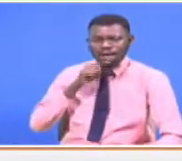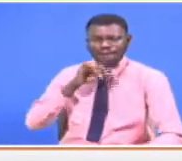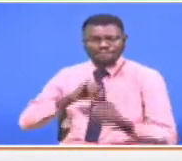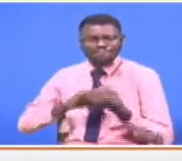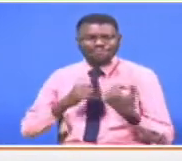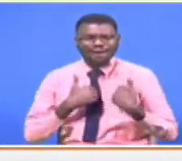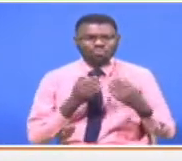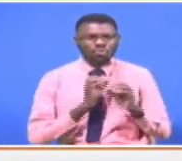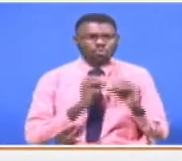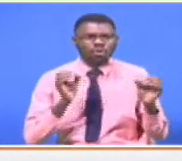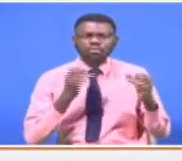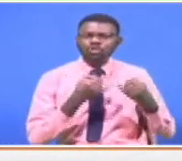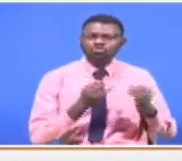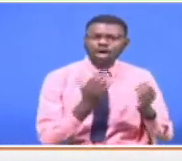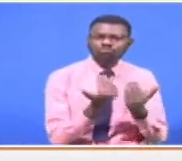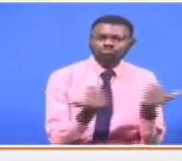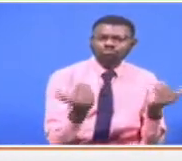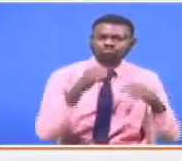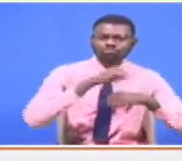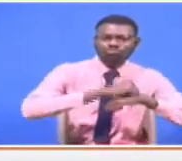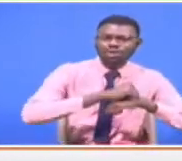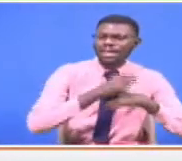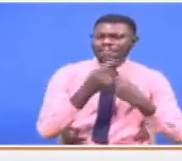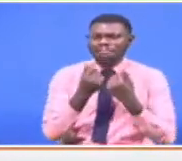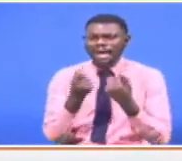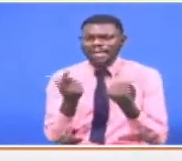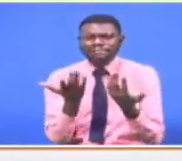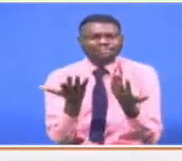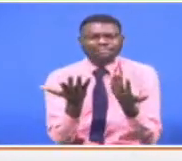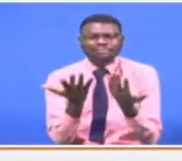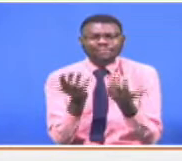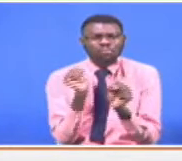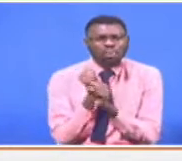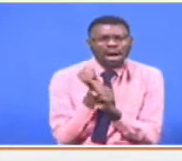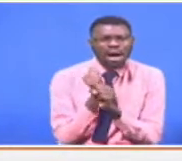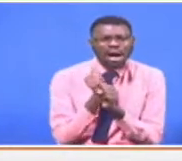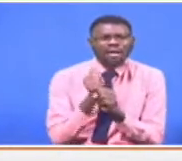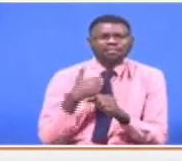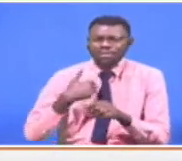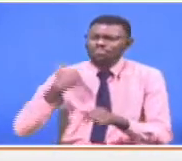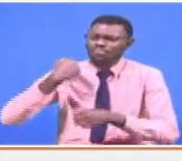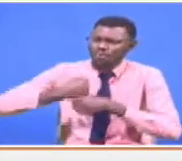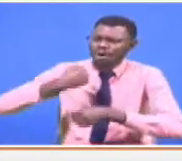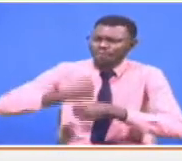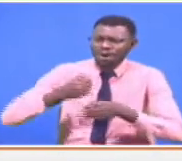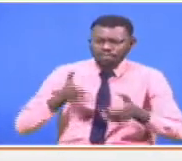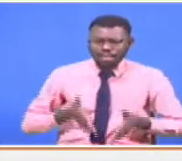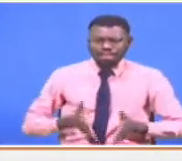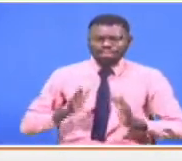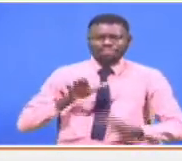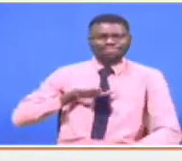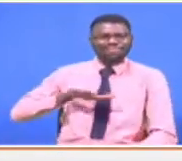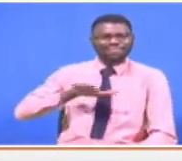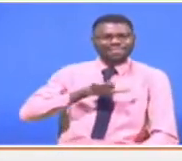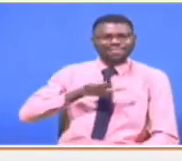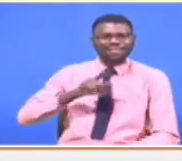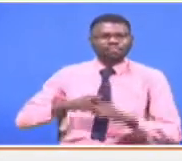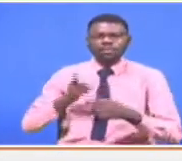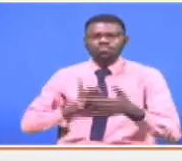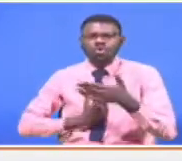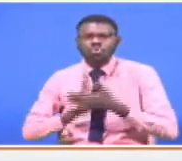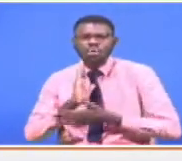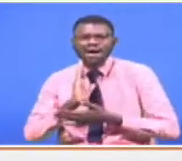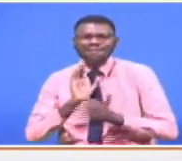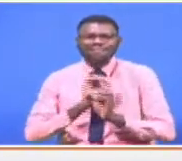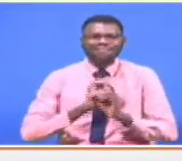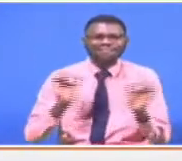tunajaribu tusomeshe watoto kupitia kwa kazi ya mikono yetu. Nimefanya kazi maternity kwa muda lakini sipate haki. Wananiambia